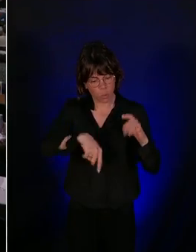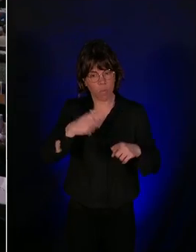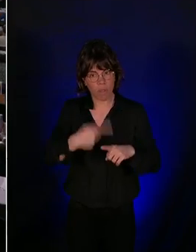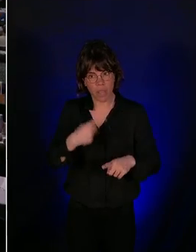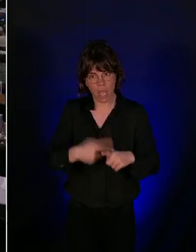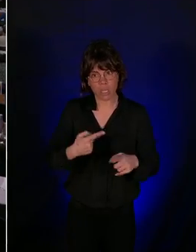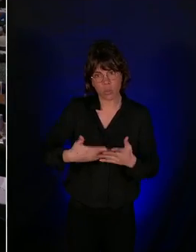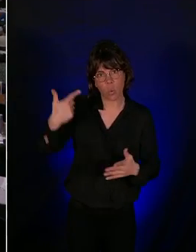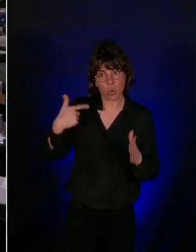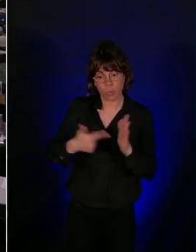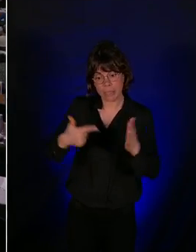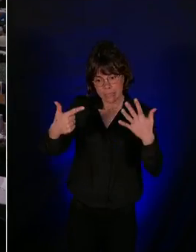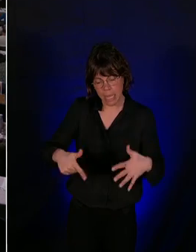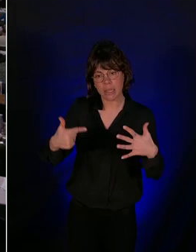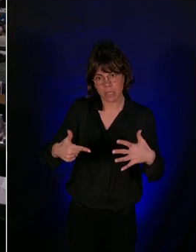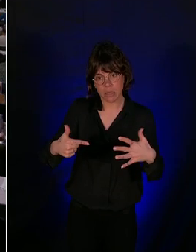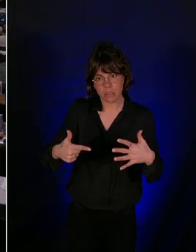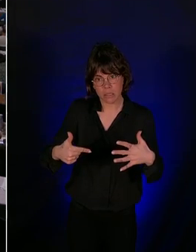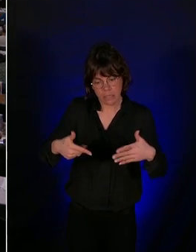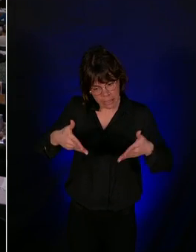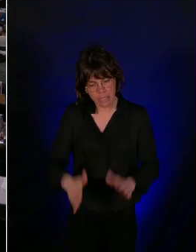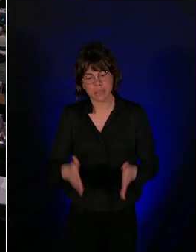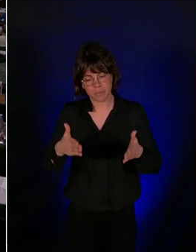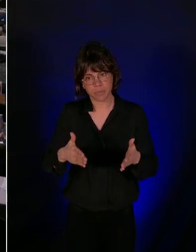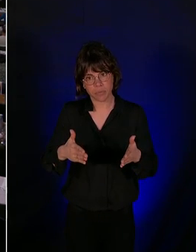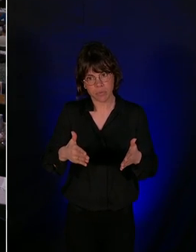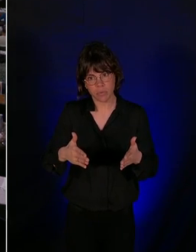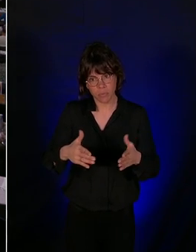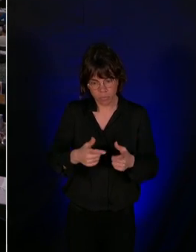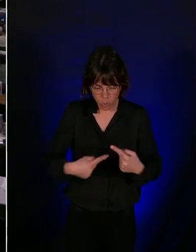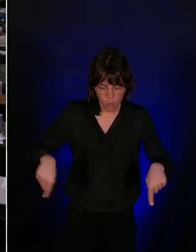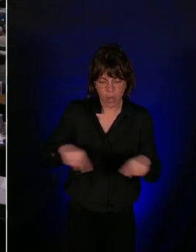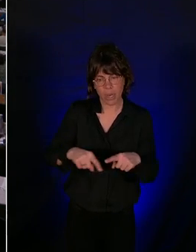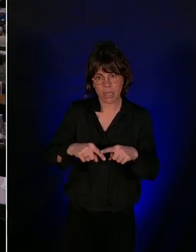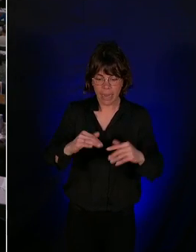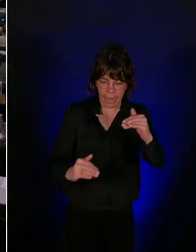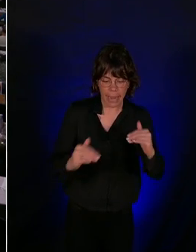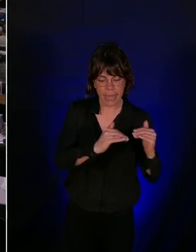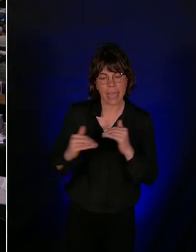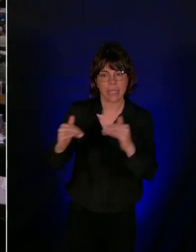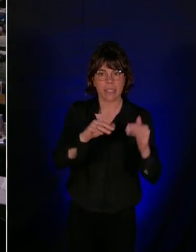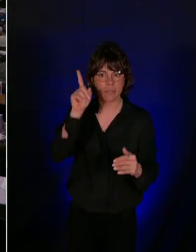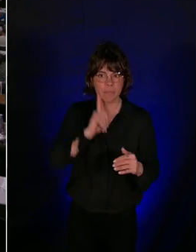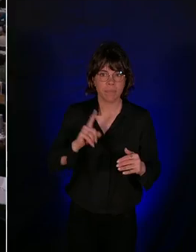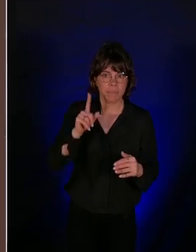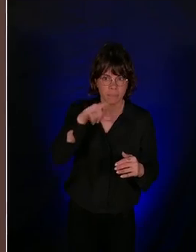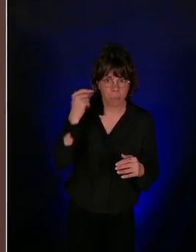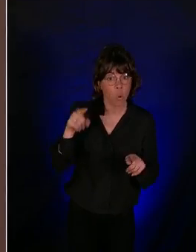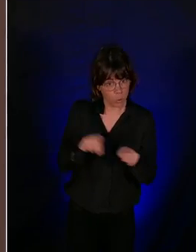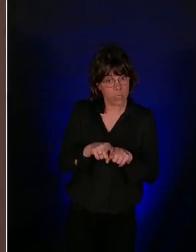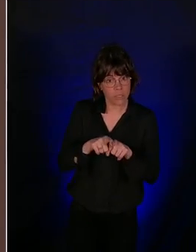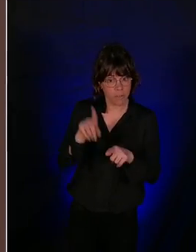qui en 2017 décide la mise en place d'un collectif égalité mixité et oui nous sommes féministes